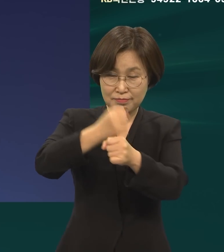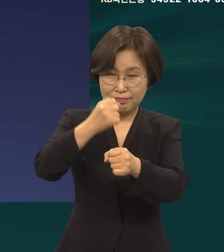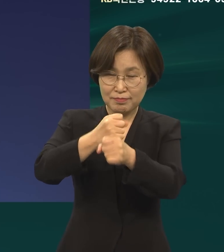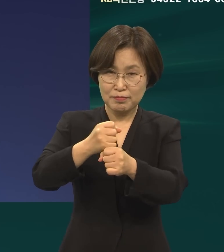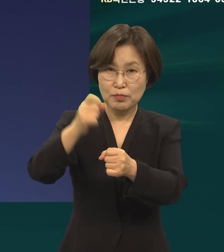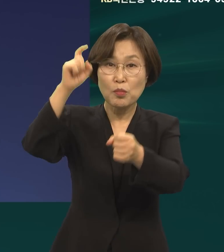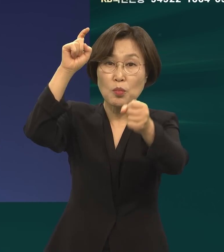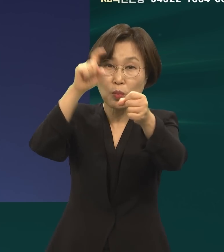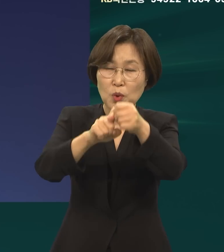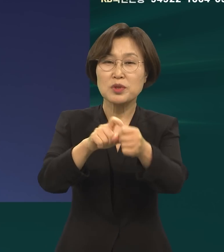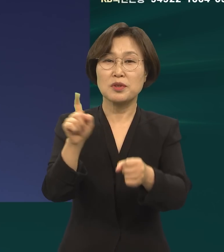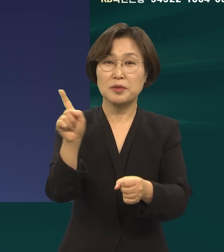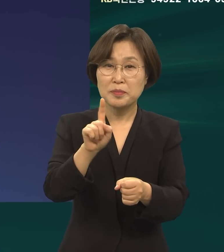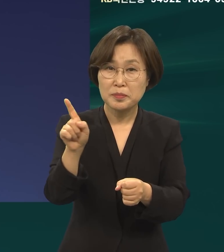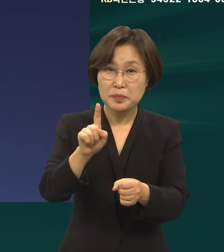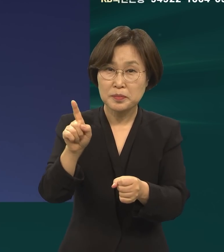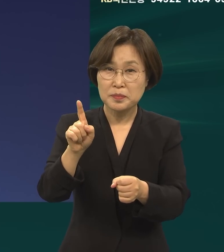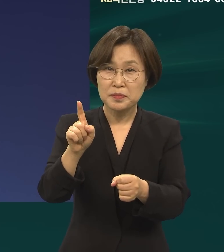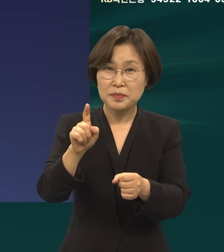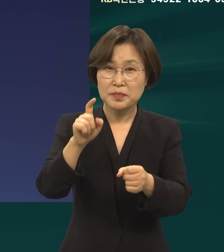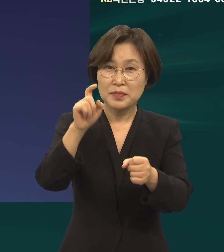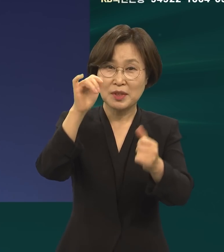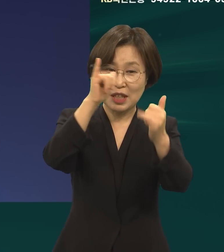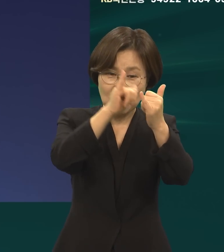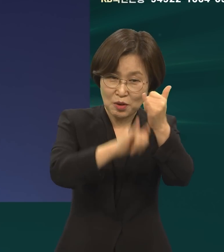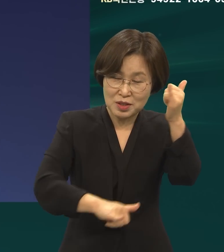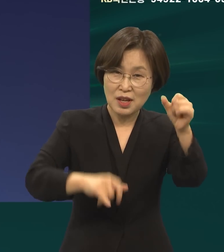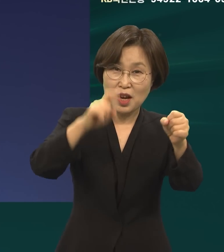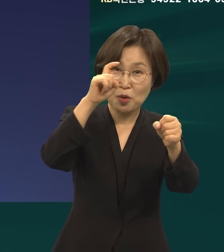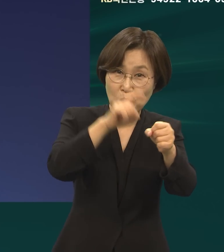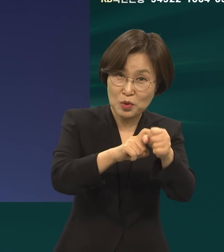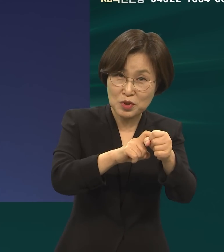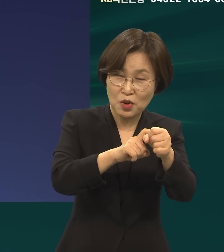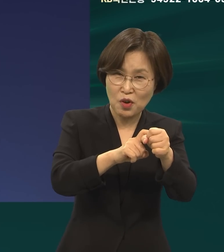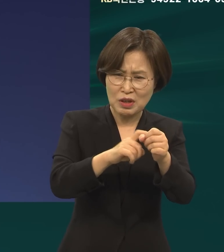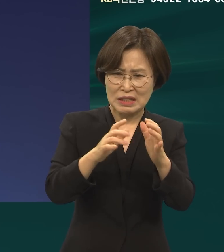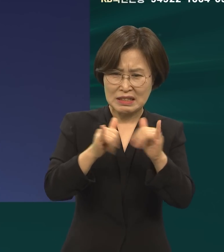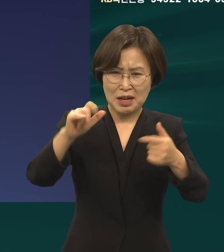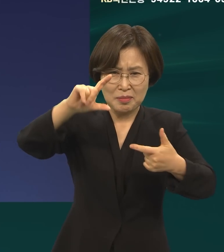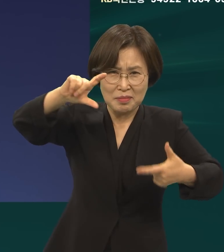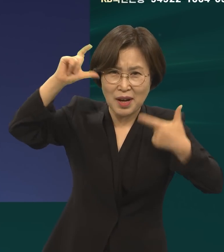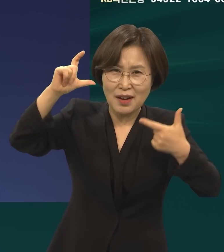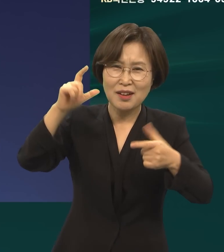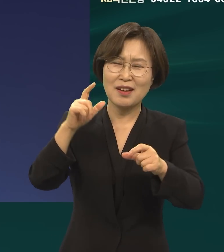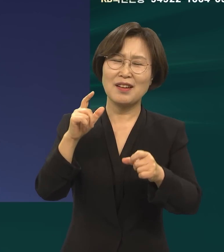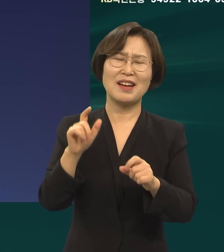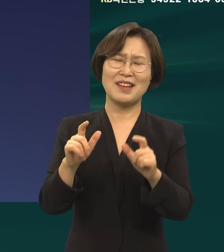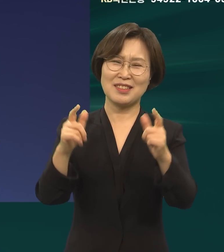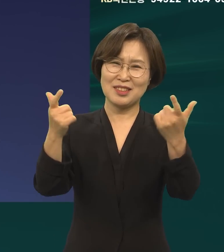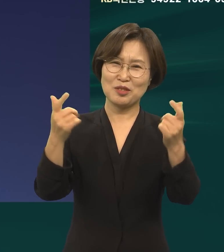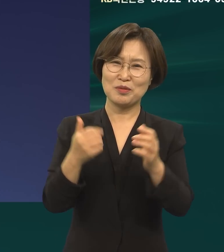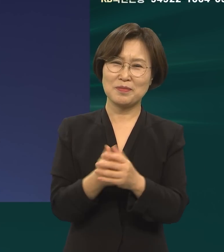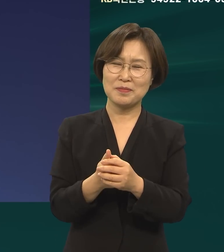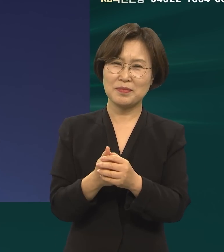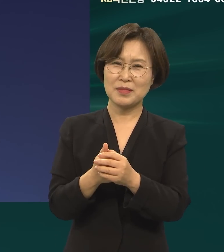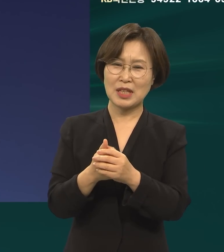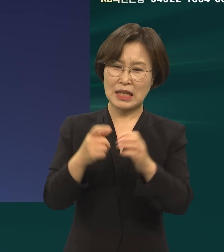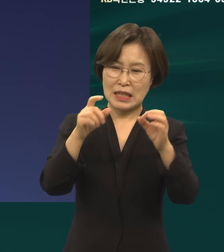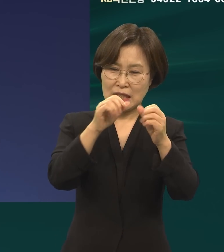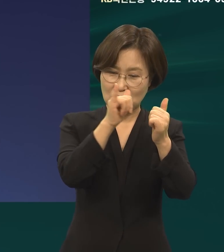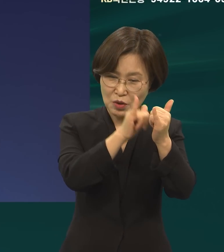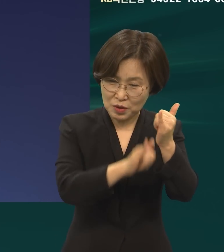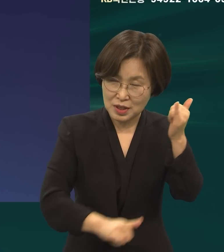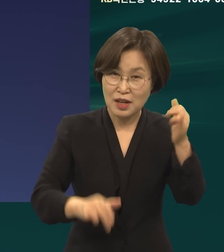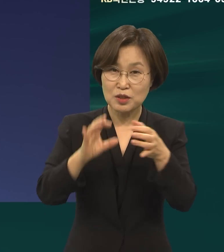아십니까? 그 역사의 목적은 우리가 유명해지는 게 아닙니다. 이 역사를 통해서